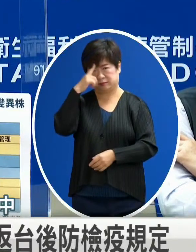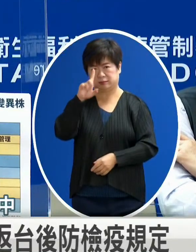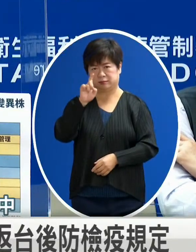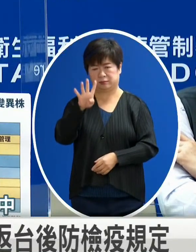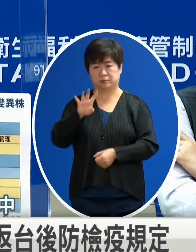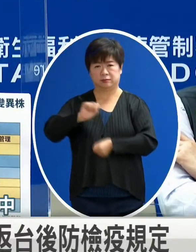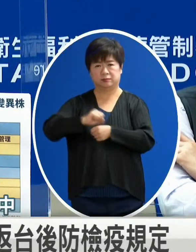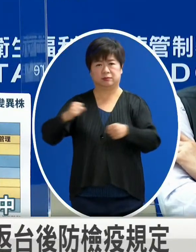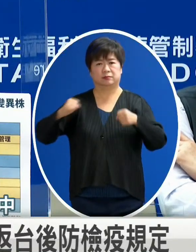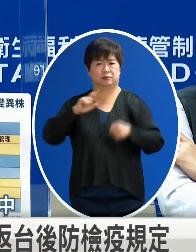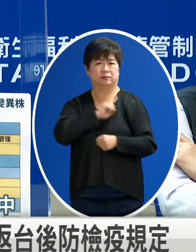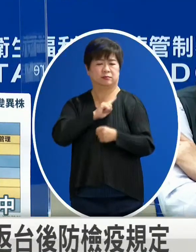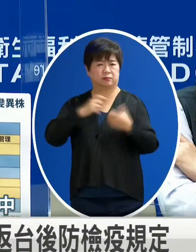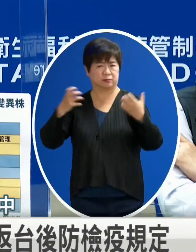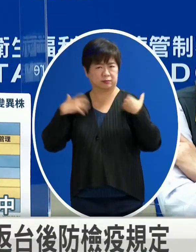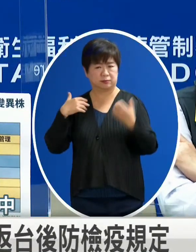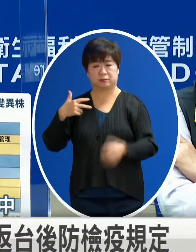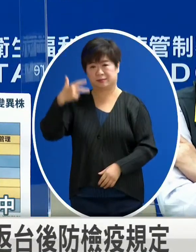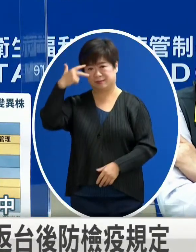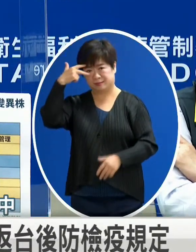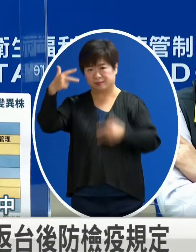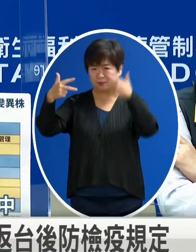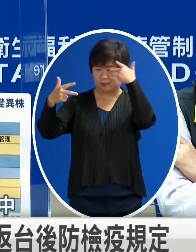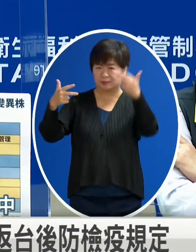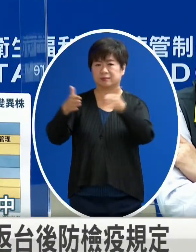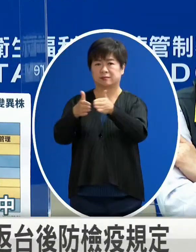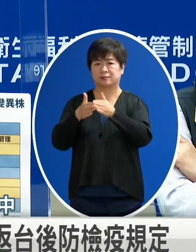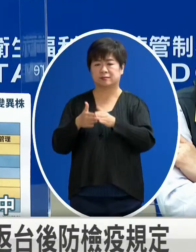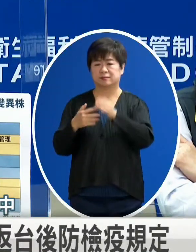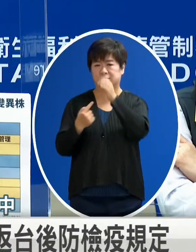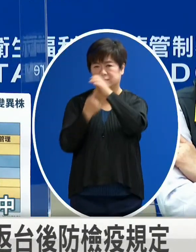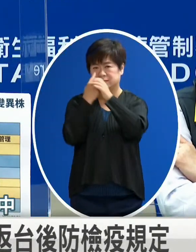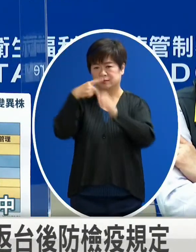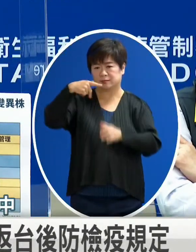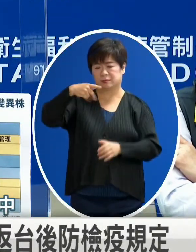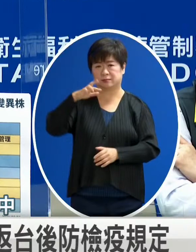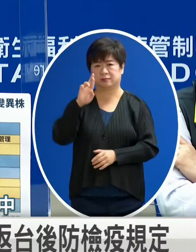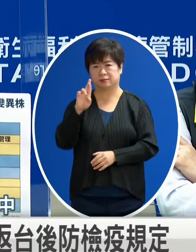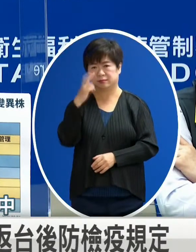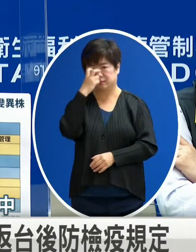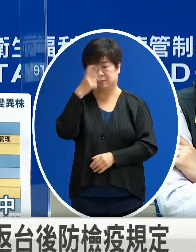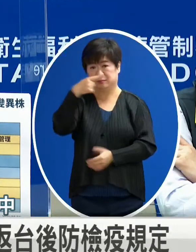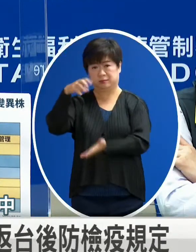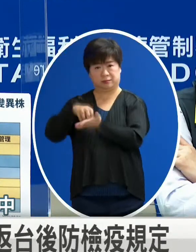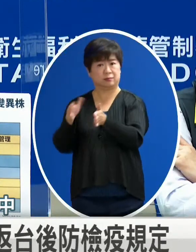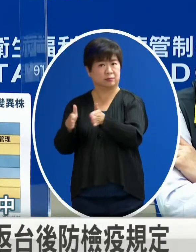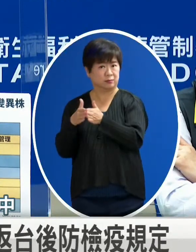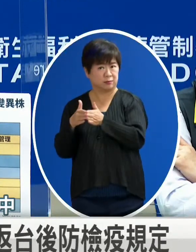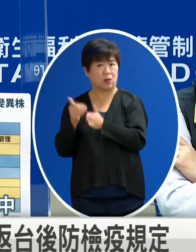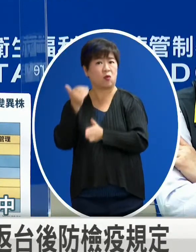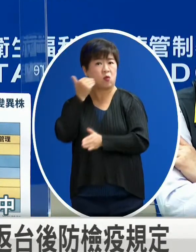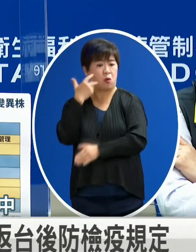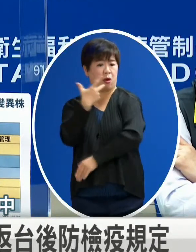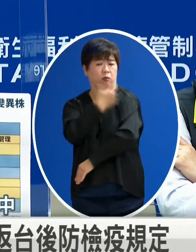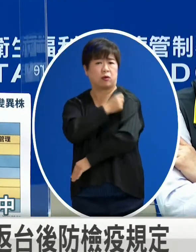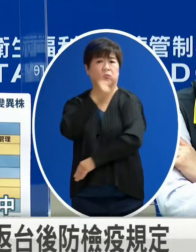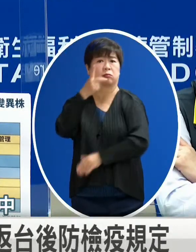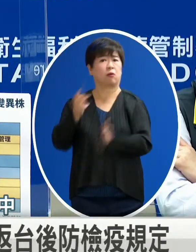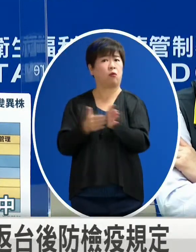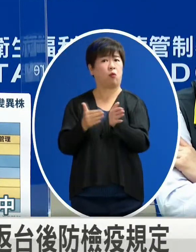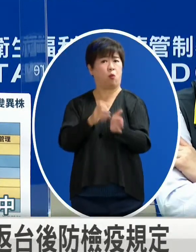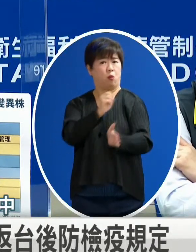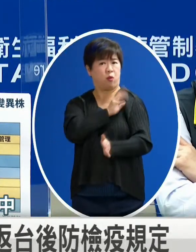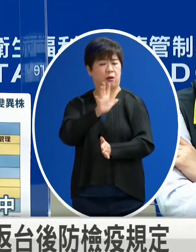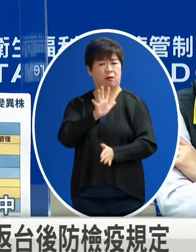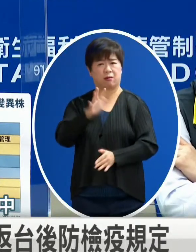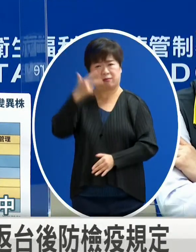健康管理，那每7天哈要 PCR 采阴。好，那完整有接种疫苗的哈，那